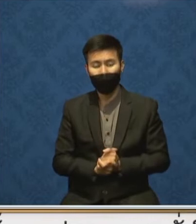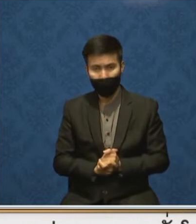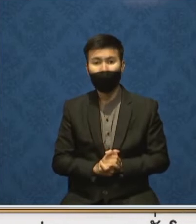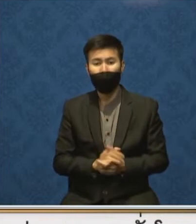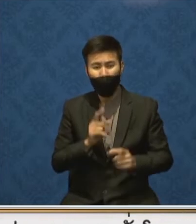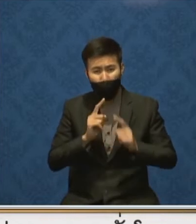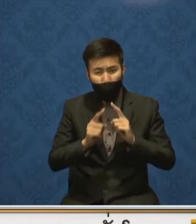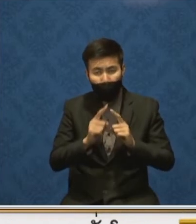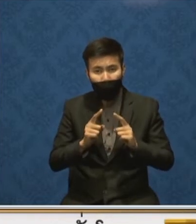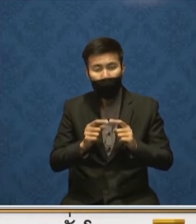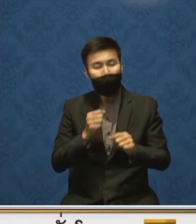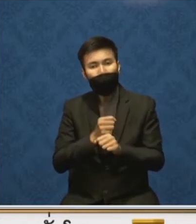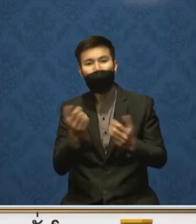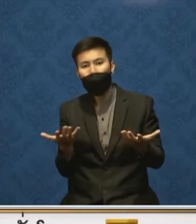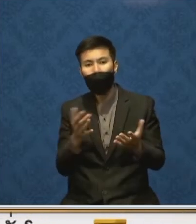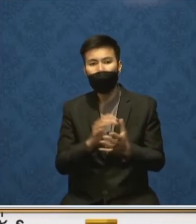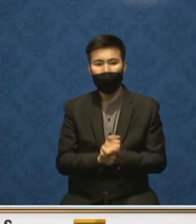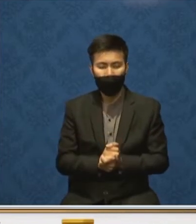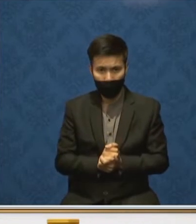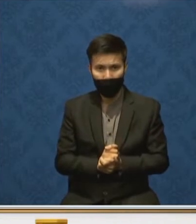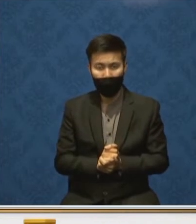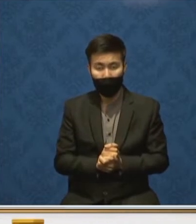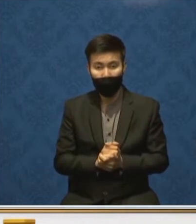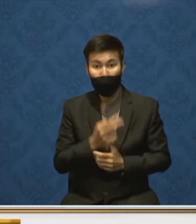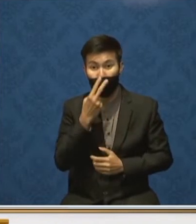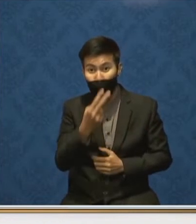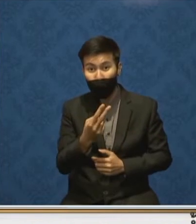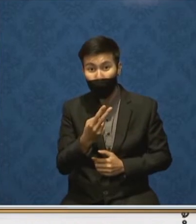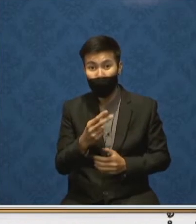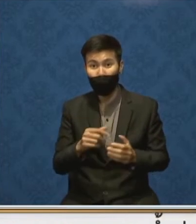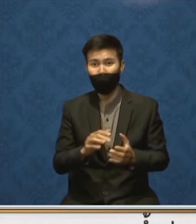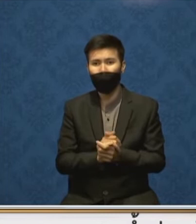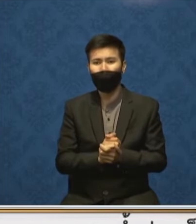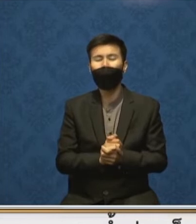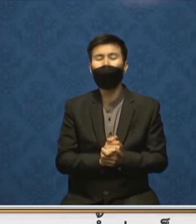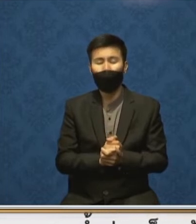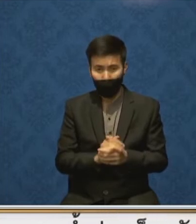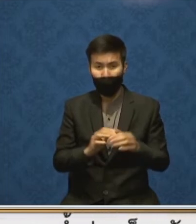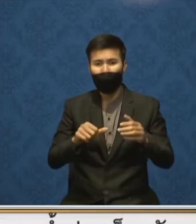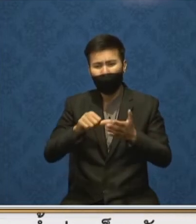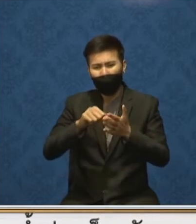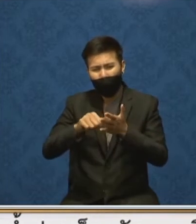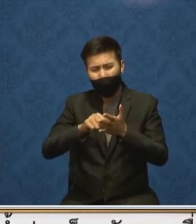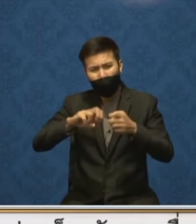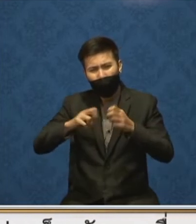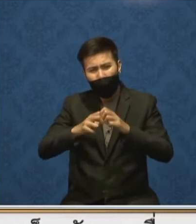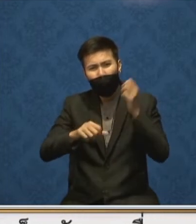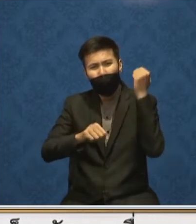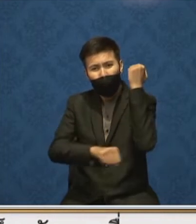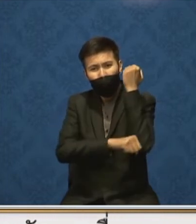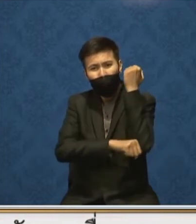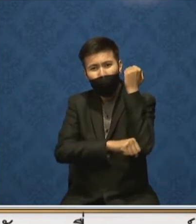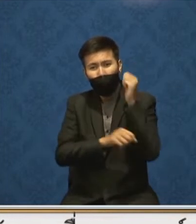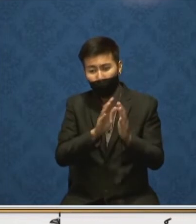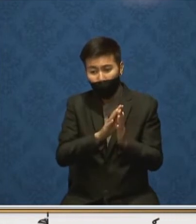ว่าจะทำยงไได้บ้างแตว่าเราูใเมนูแ้จนดับดูในโครงการก